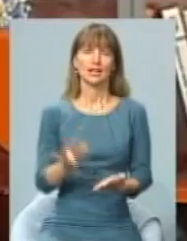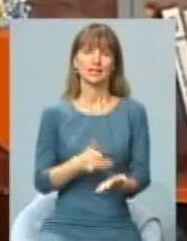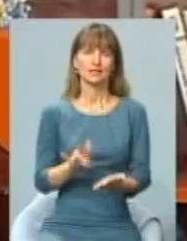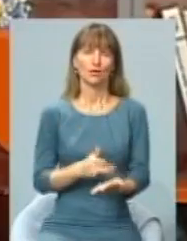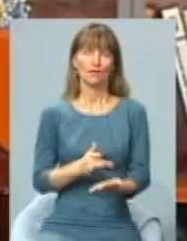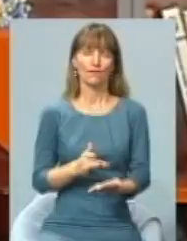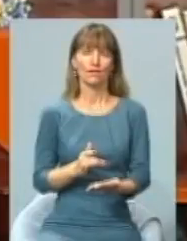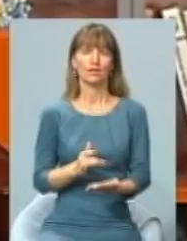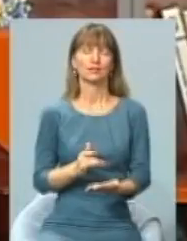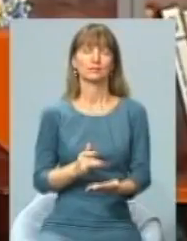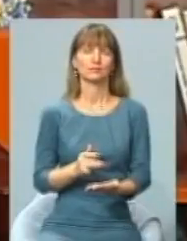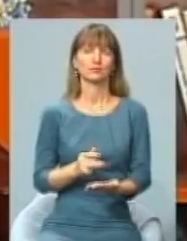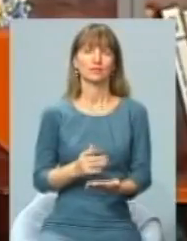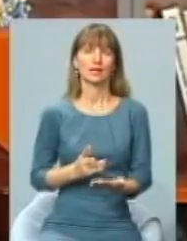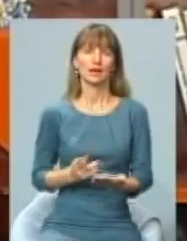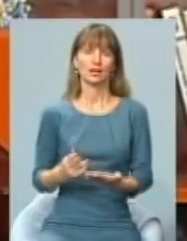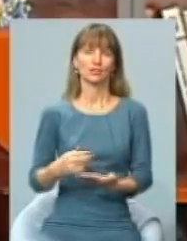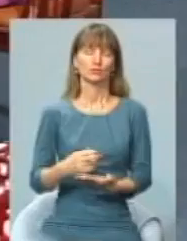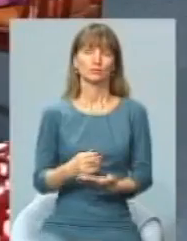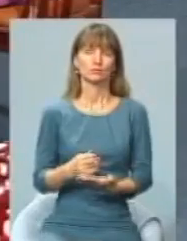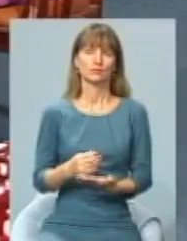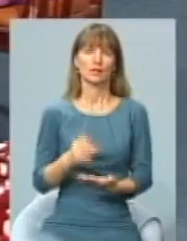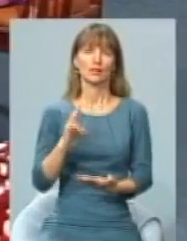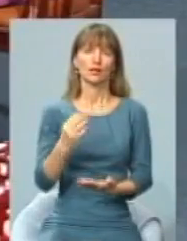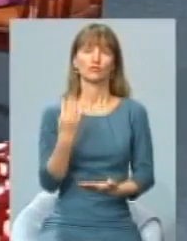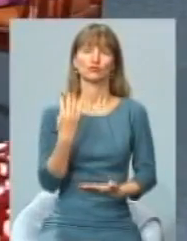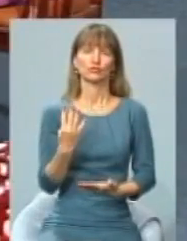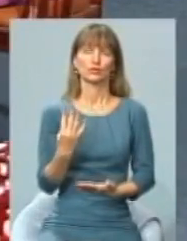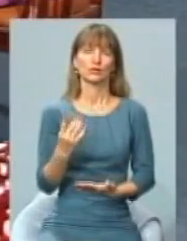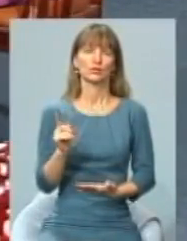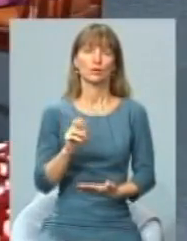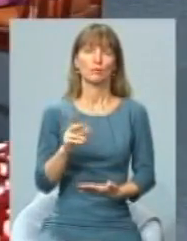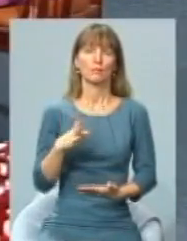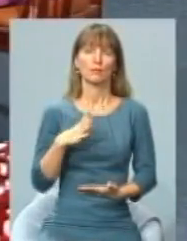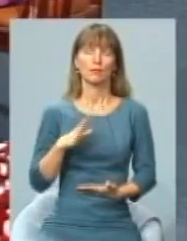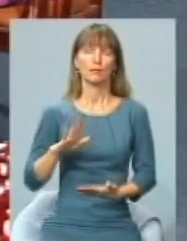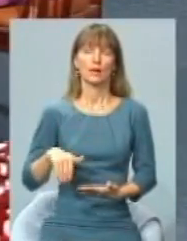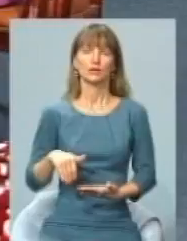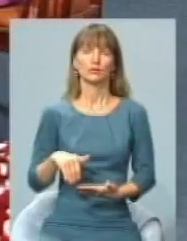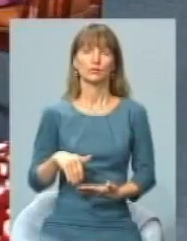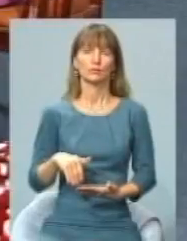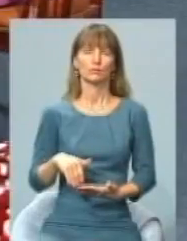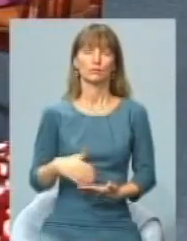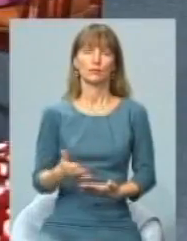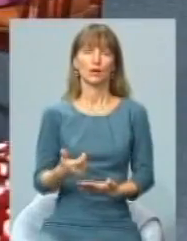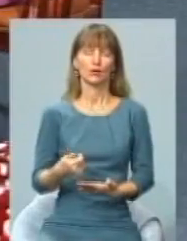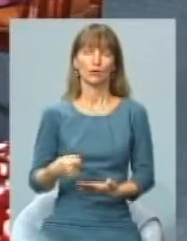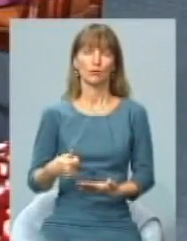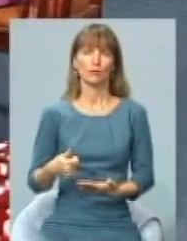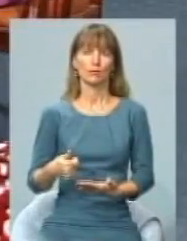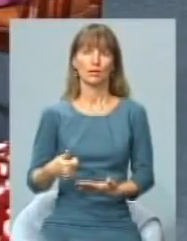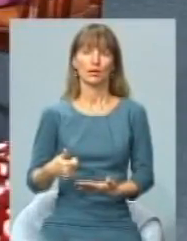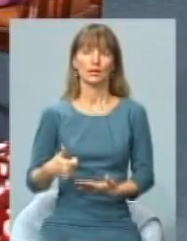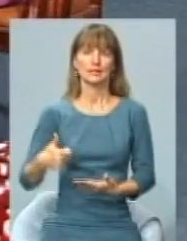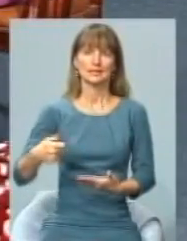листов. Режем ее, ну, на 4, чтобы было. Потом мы вот так вот берем скрепку,